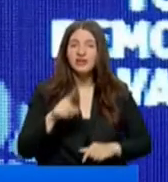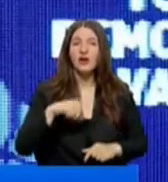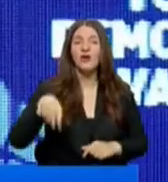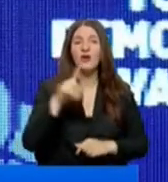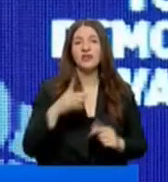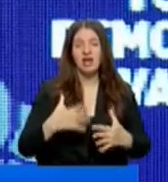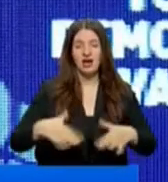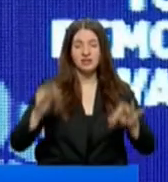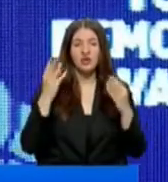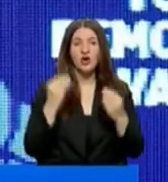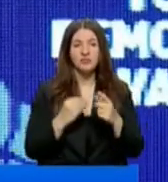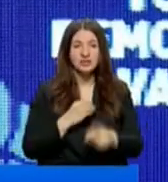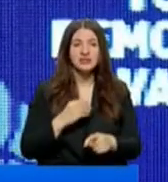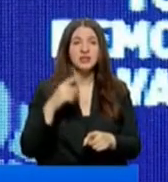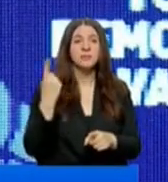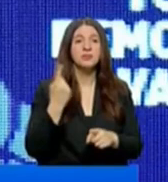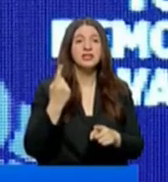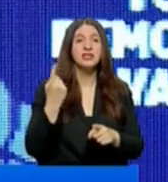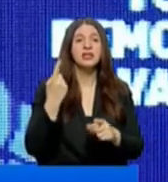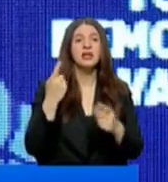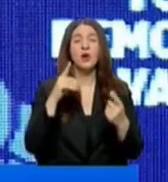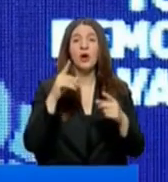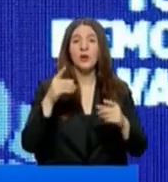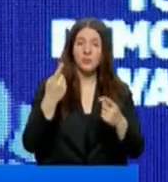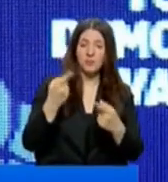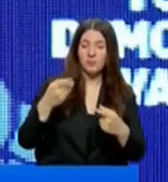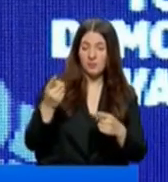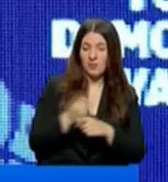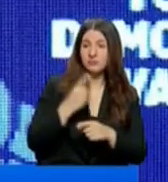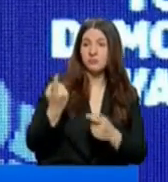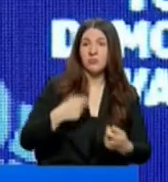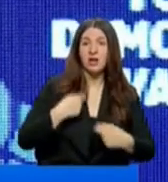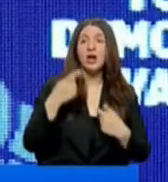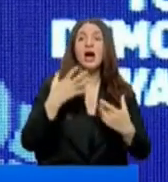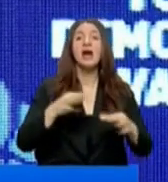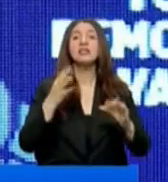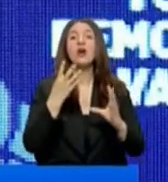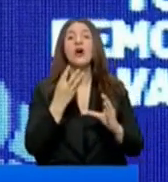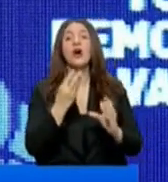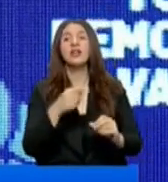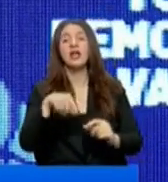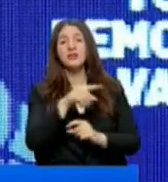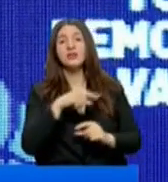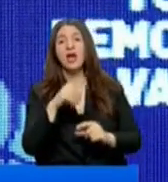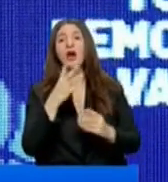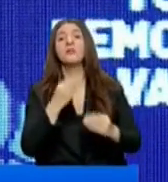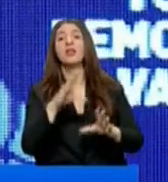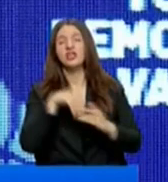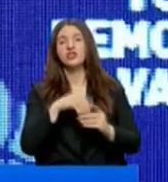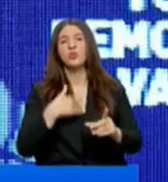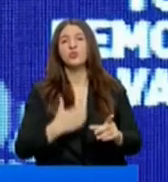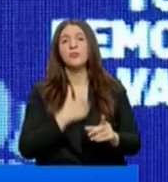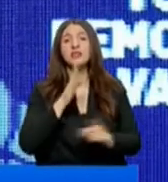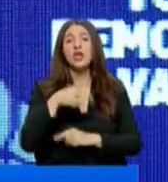onların hazır bulunması bir mazhariyettir. Hazır bulunmayanlar açısından da sadece üzülüyorum. Ve